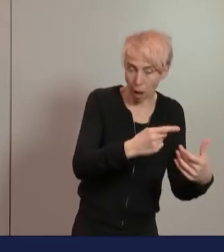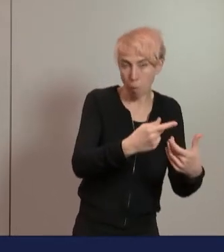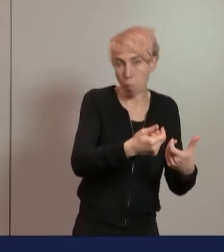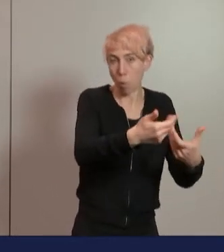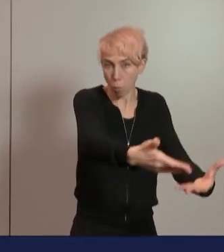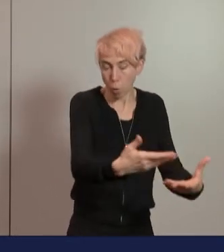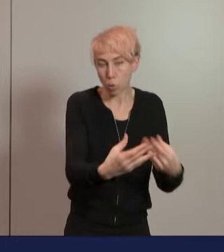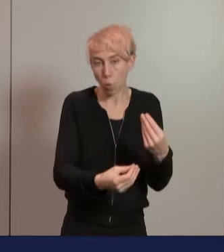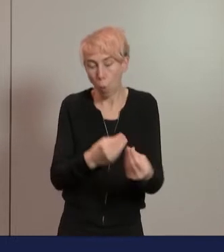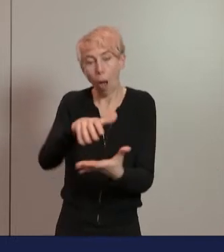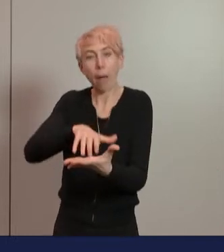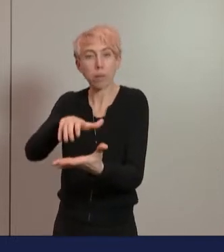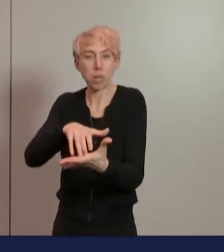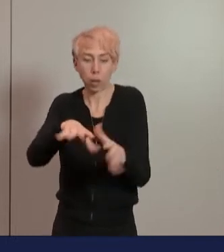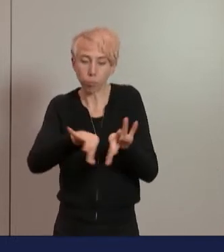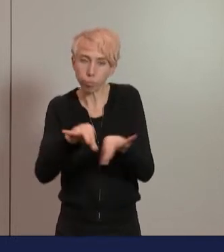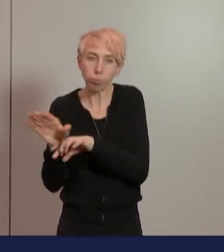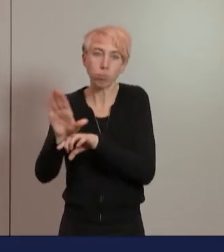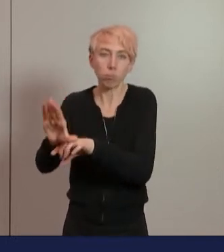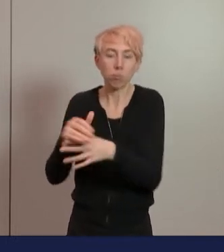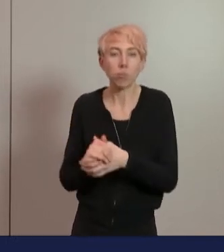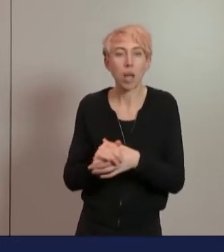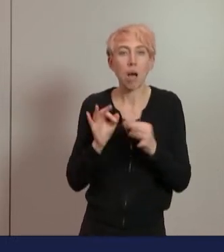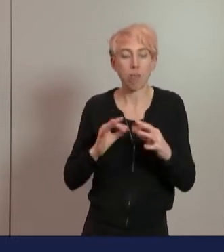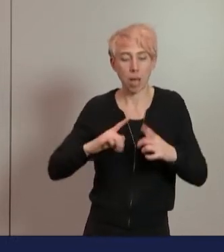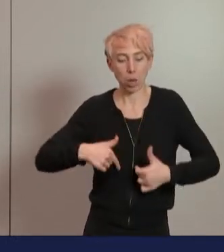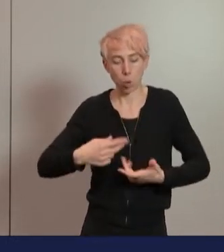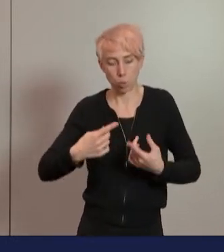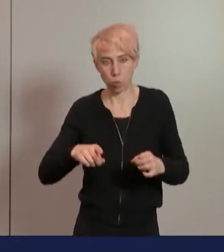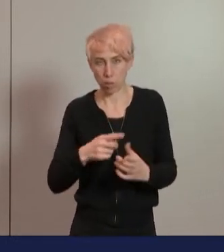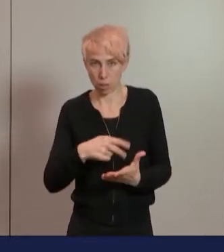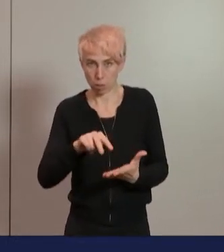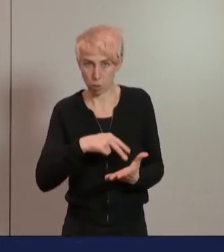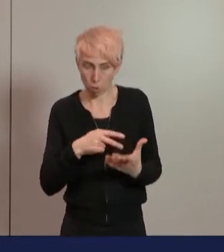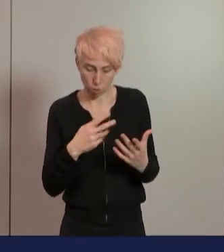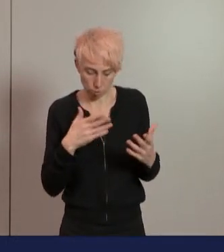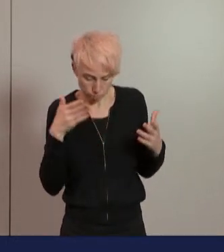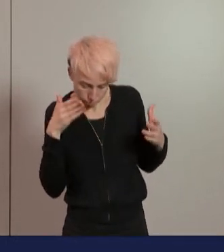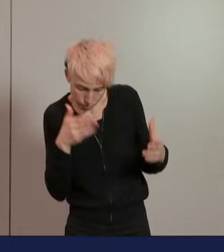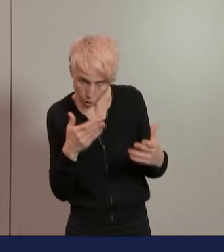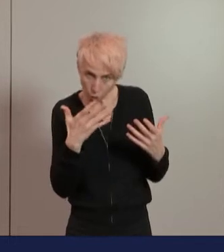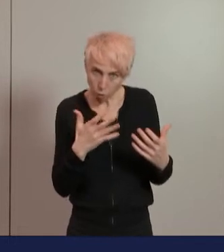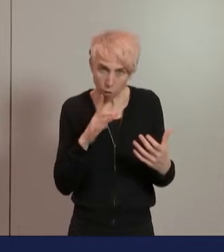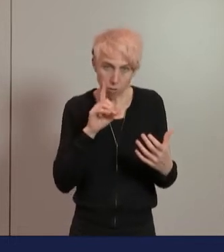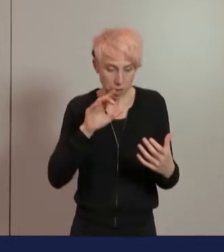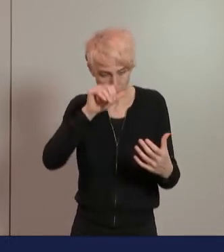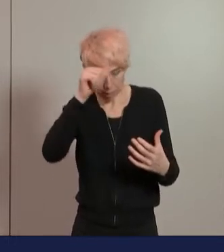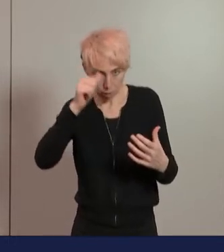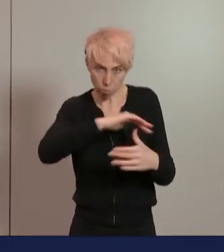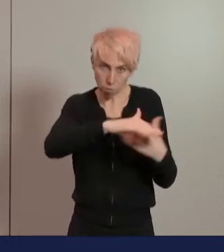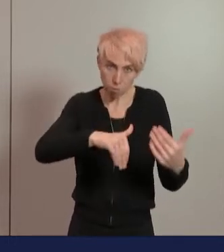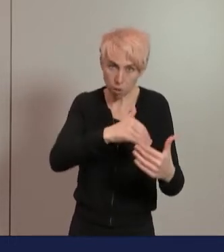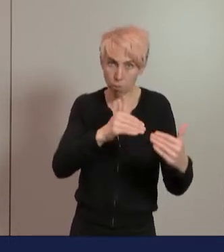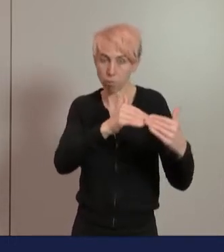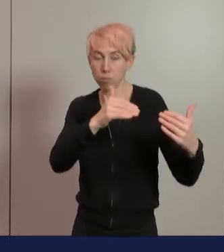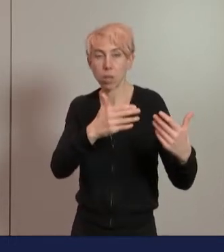femmes-hommes. Au niveau de l'école de musique et de danse, là aussi, une attention particulière est portée à la mixité filles-garçons dans les parcours